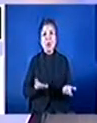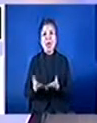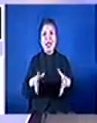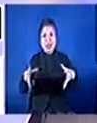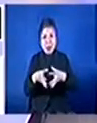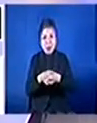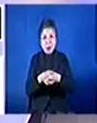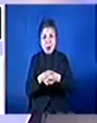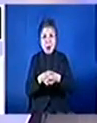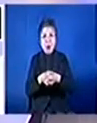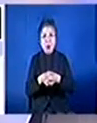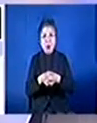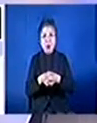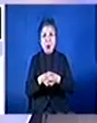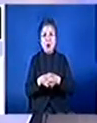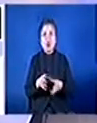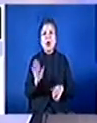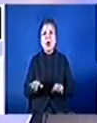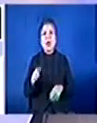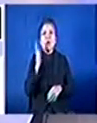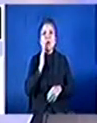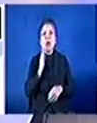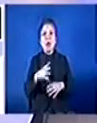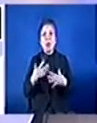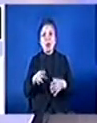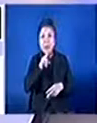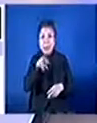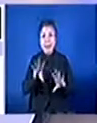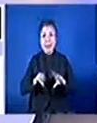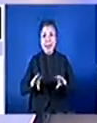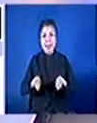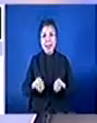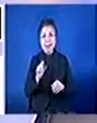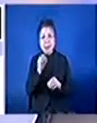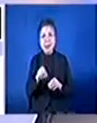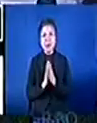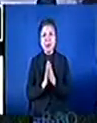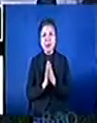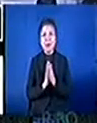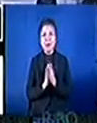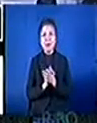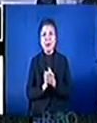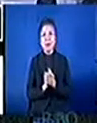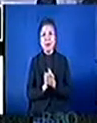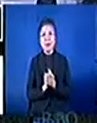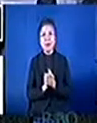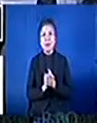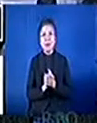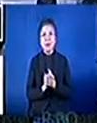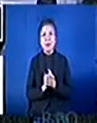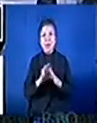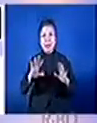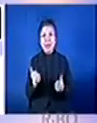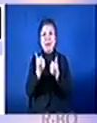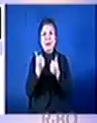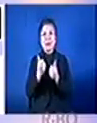terpadu untuk para anak-anak muda mendapatkan pekerjaan sampai tingkat pedesaan. Diberi